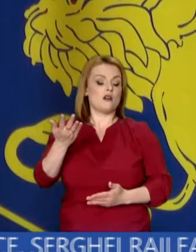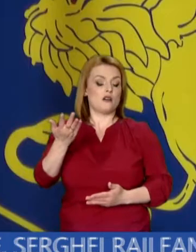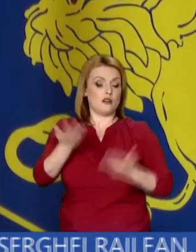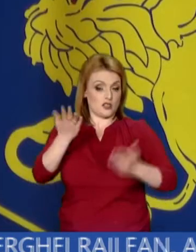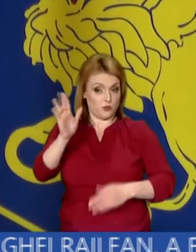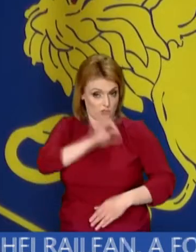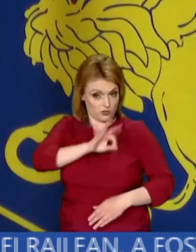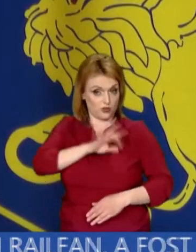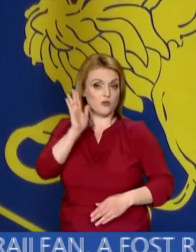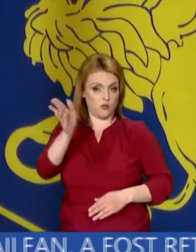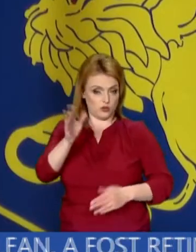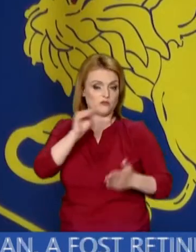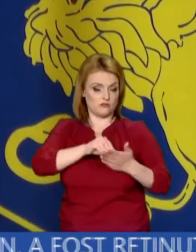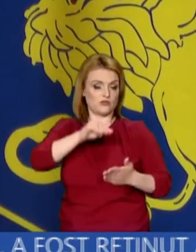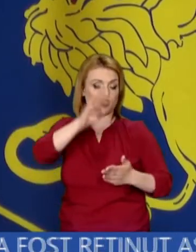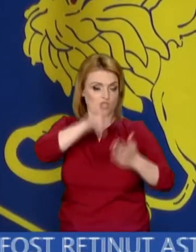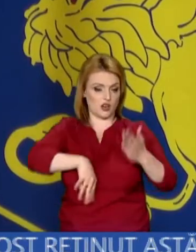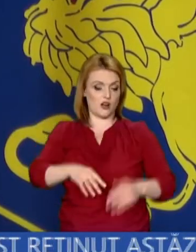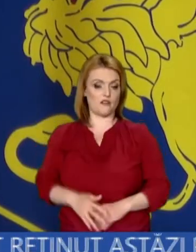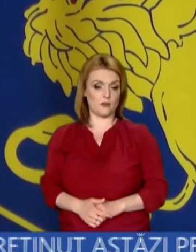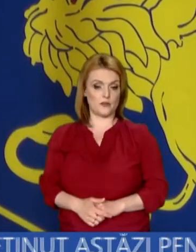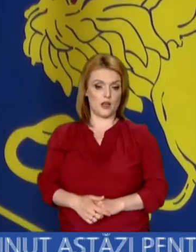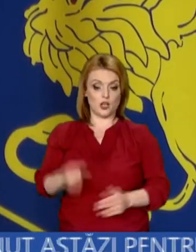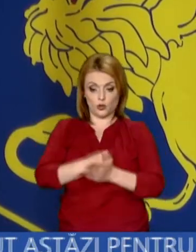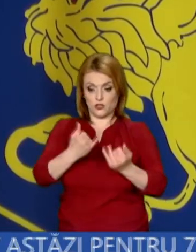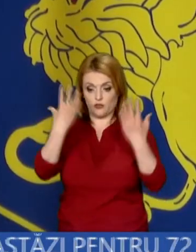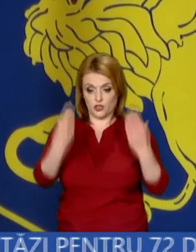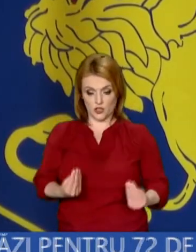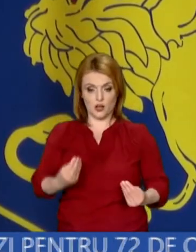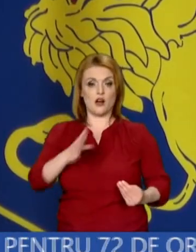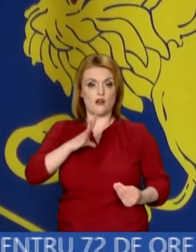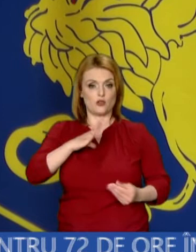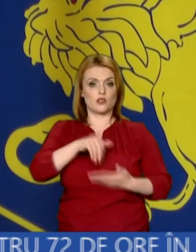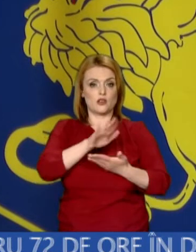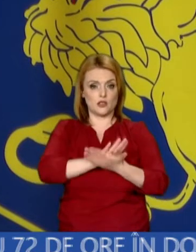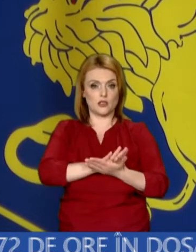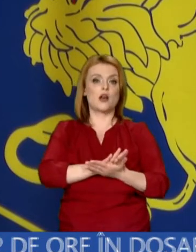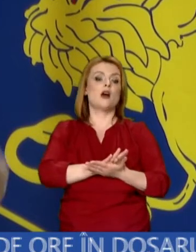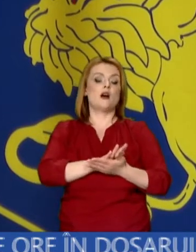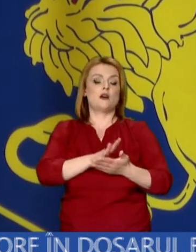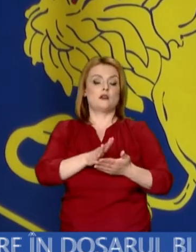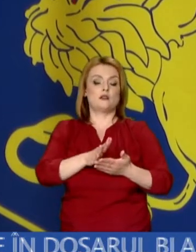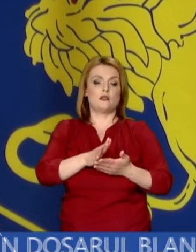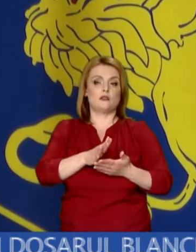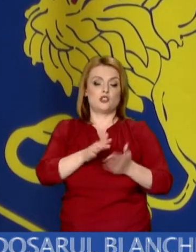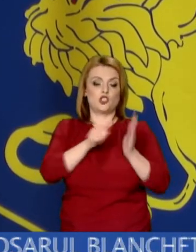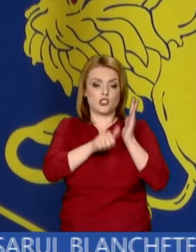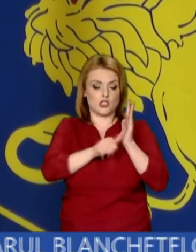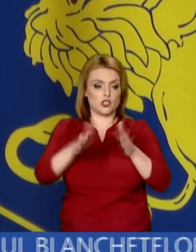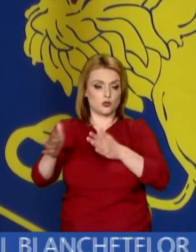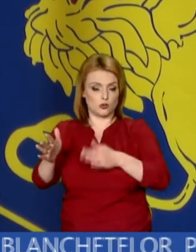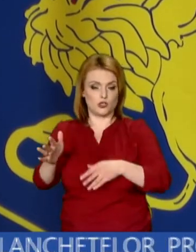Moldova. Până la ziua de astăzi am avut înregistrat total peste 60 de cazuri cu privire la astfel de incidente.